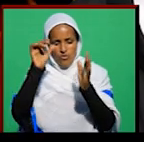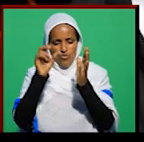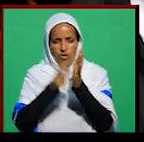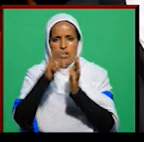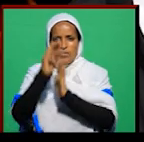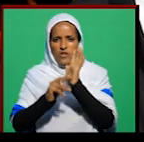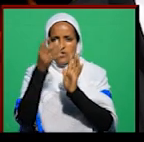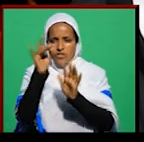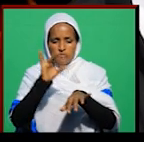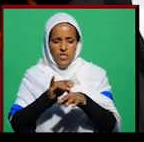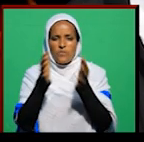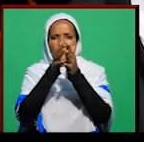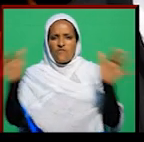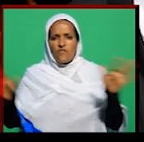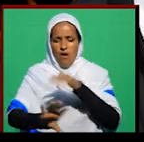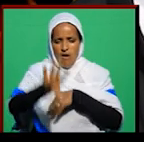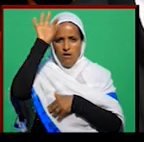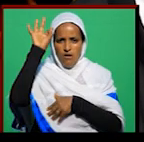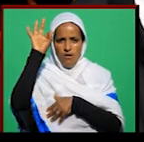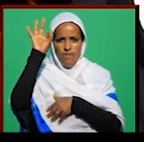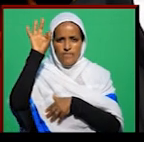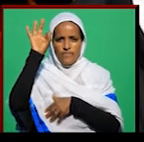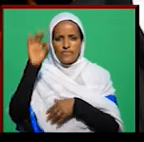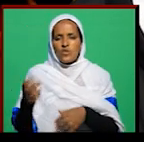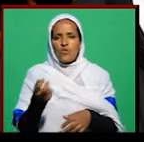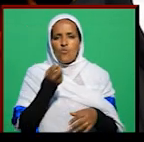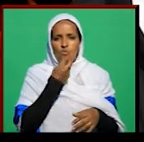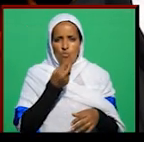በዮሐንስ ወንጌል ምዕራፍ 18 ላይ በስፋት የምናገኘው